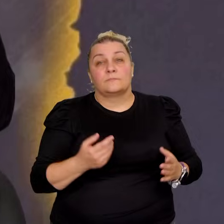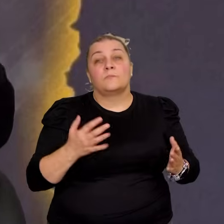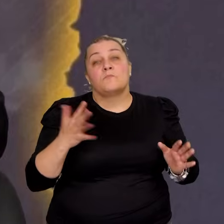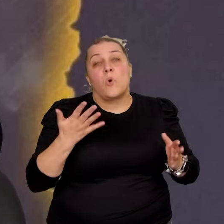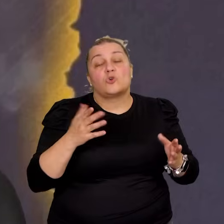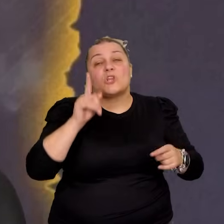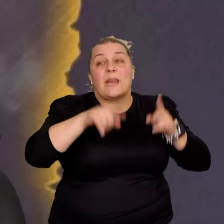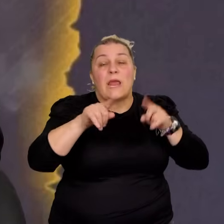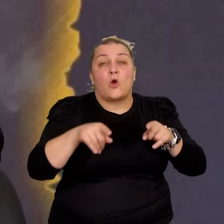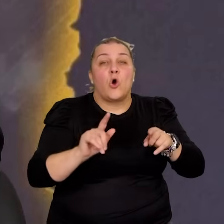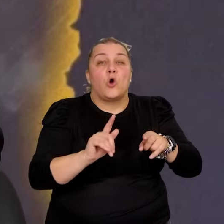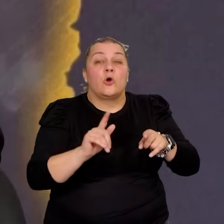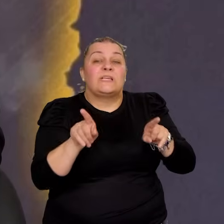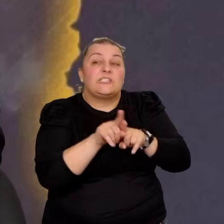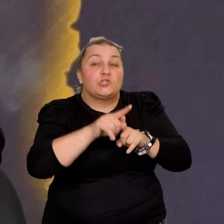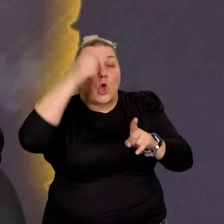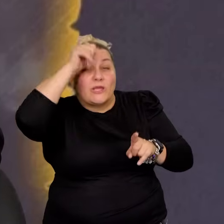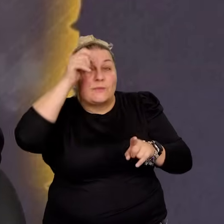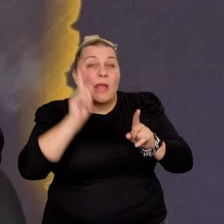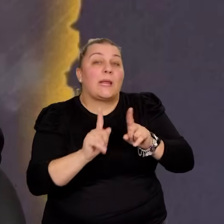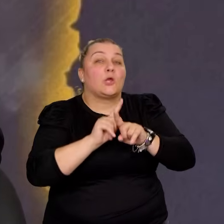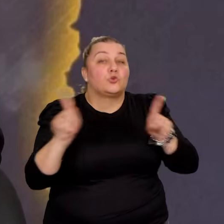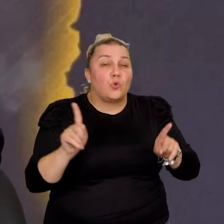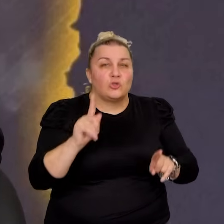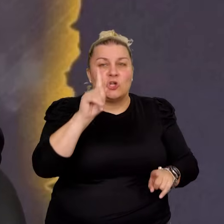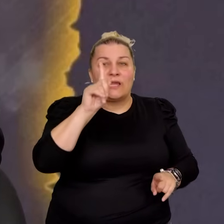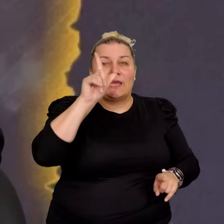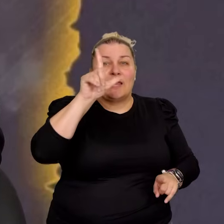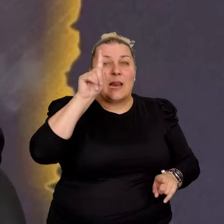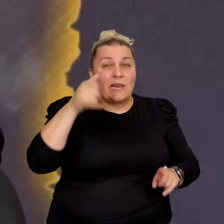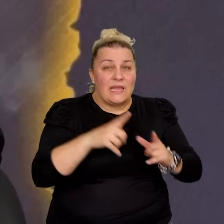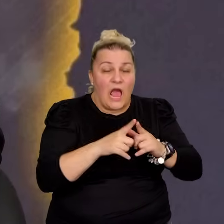možda ima neko drugi da se isto tako zove, Ilija Vojnović, koji je radio